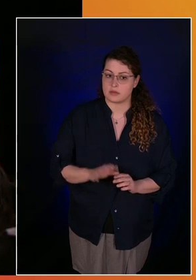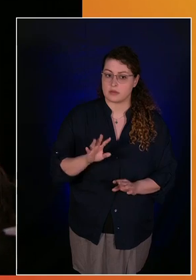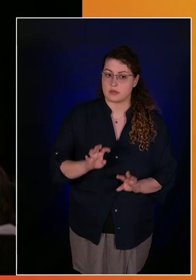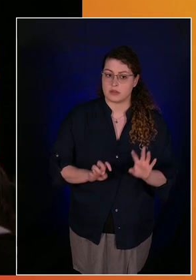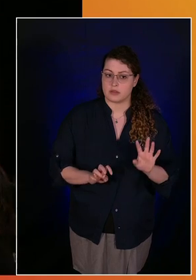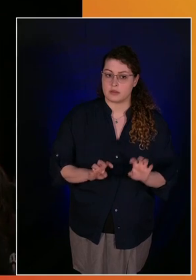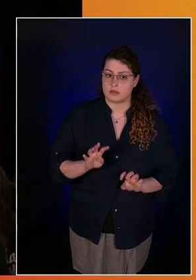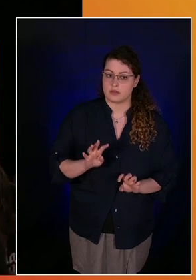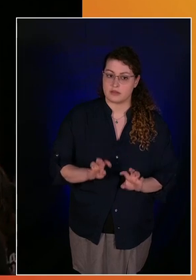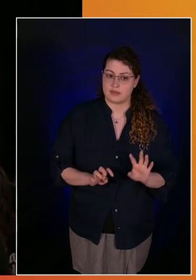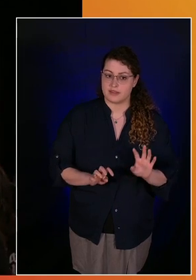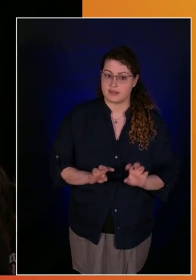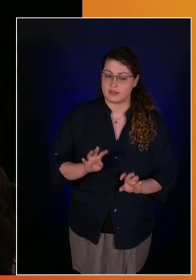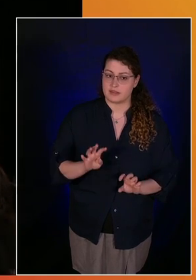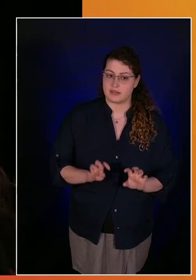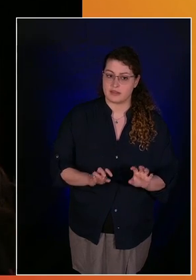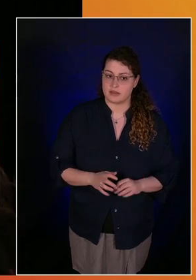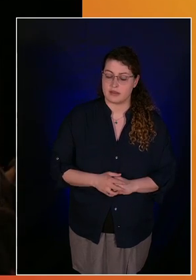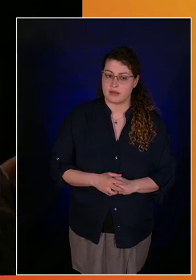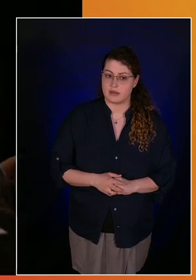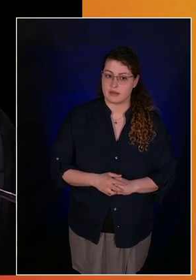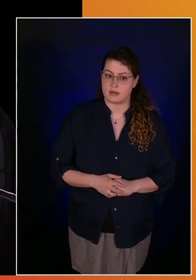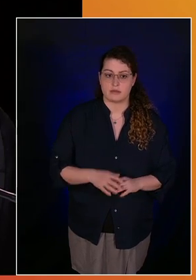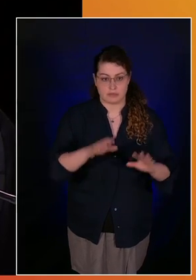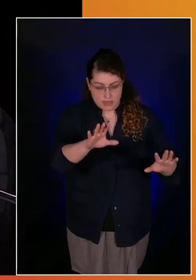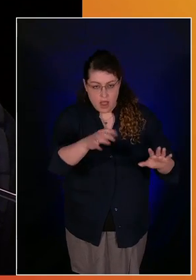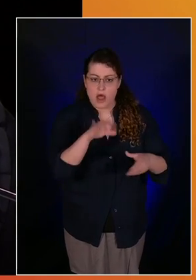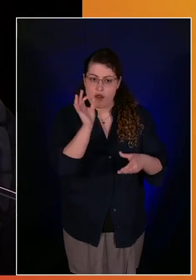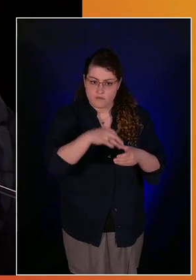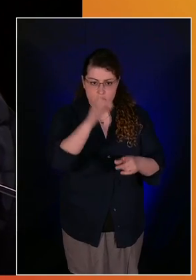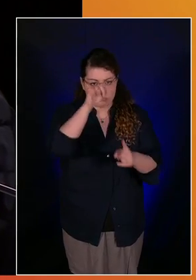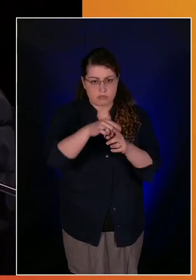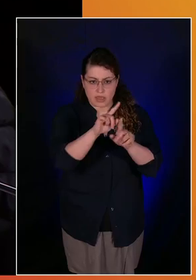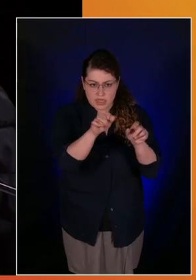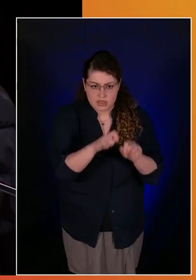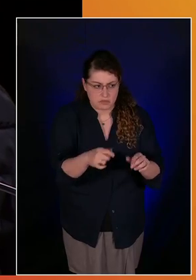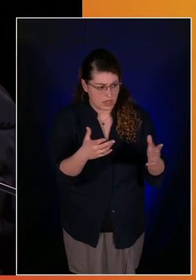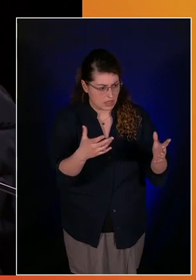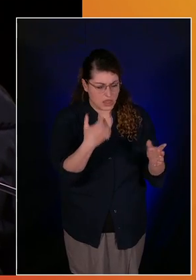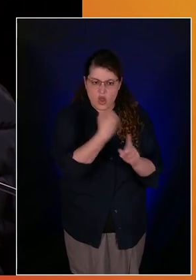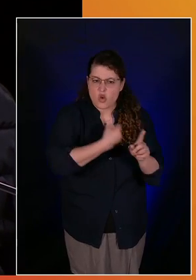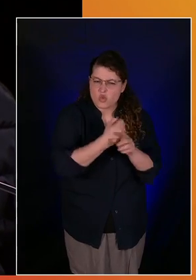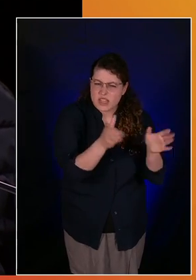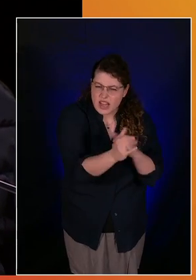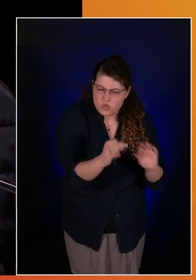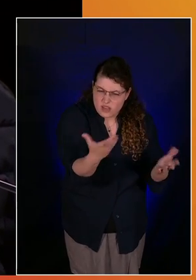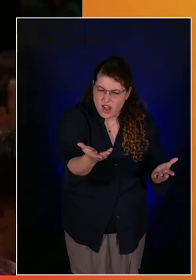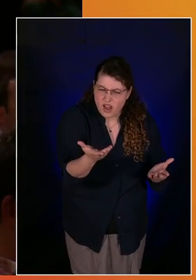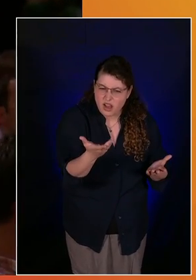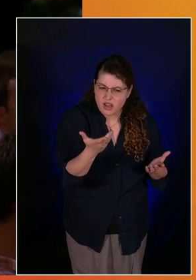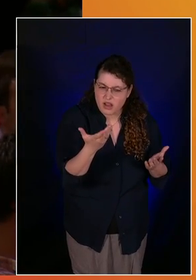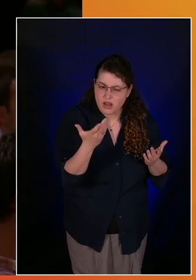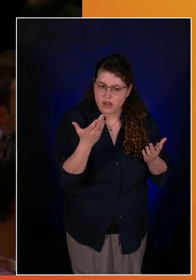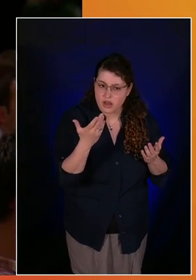tu fais quoi bon alors attends il il y a la question de voter sur le raspet lut des classes c'est ça ou y avait ça exact oui